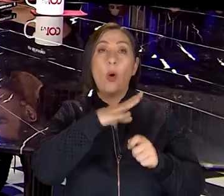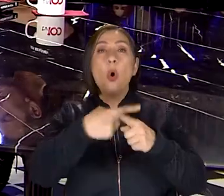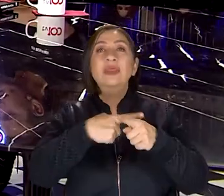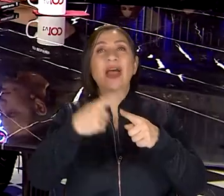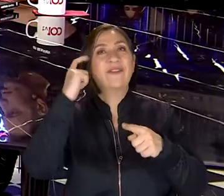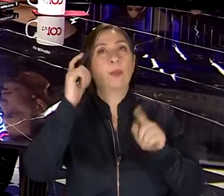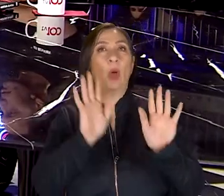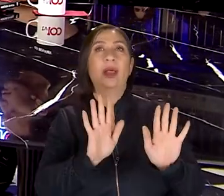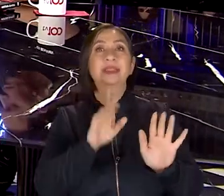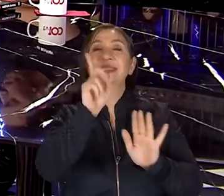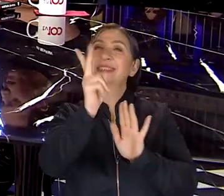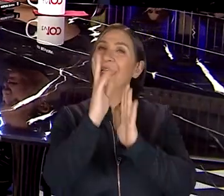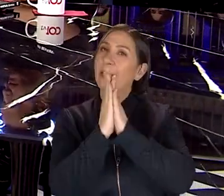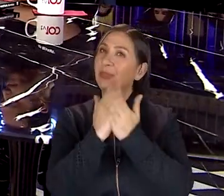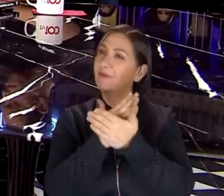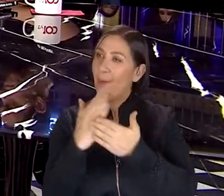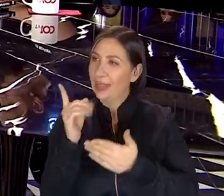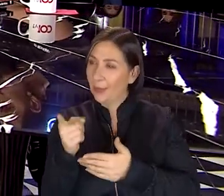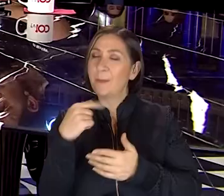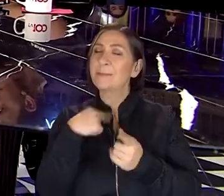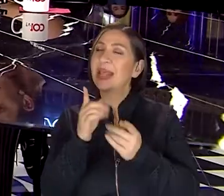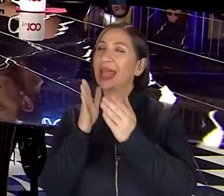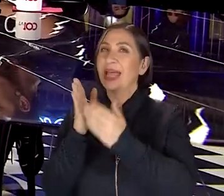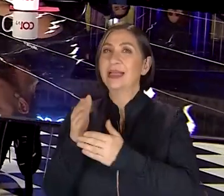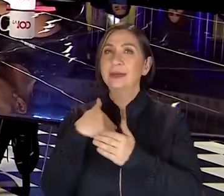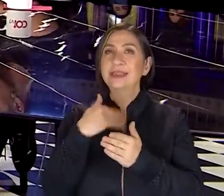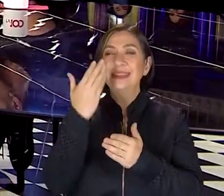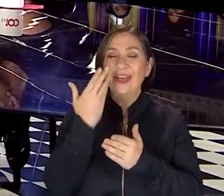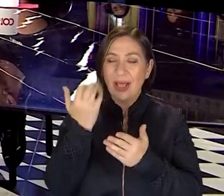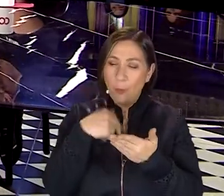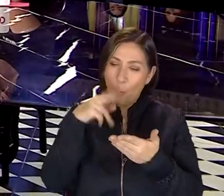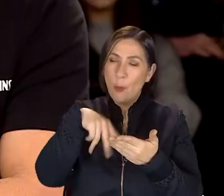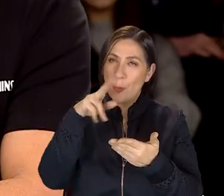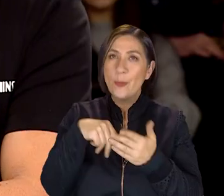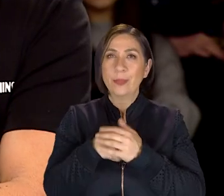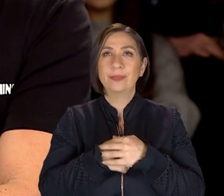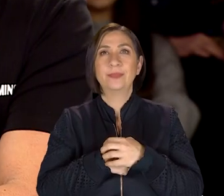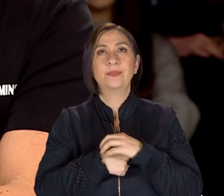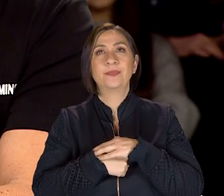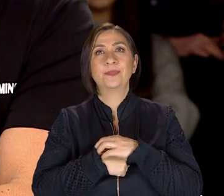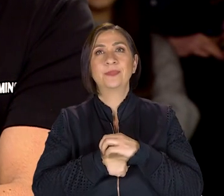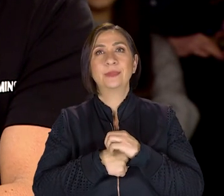Peki, senin kitaptan ilerleyelim tekrar. Ben Eyvallah. Bir de bir yandan da tabii hep buradan zevk alıyorum okumaktan.